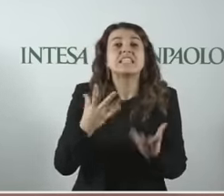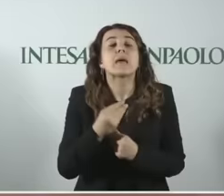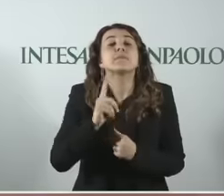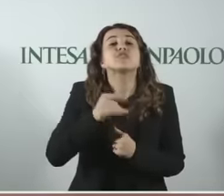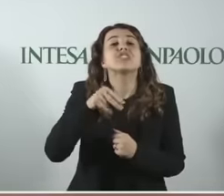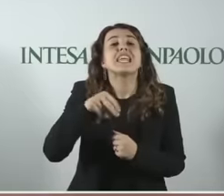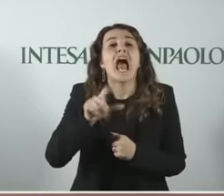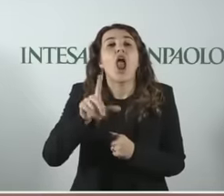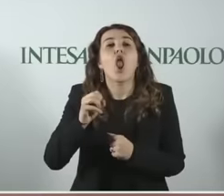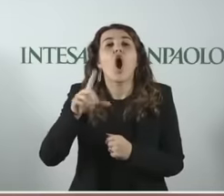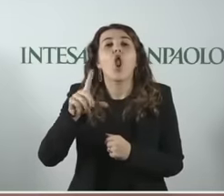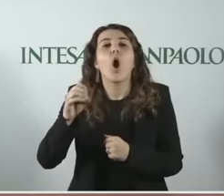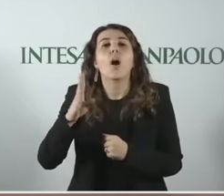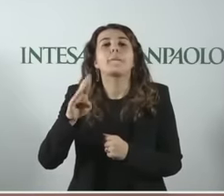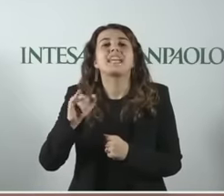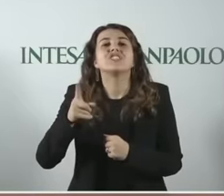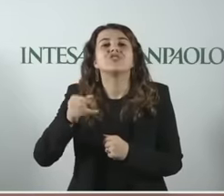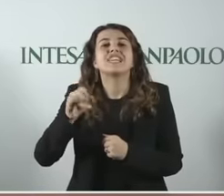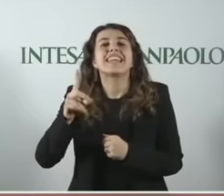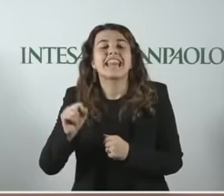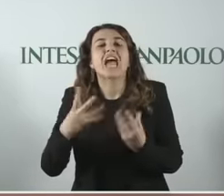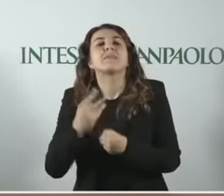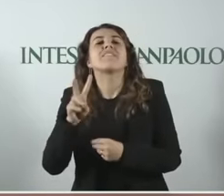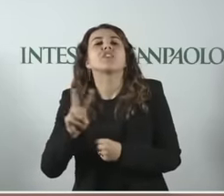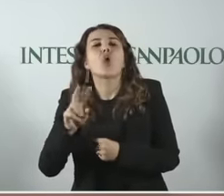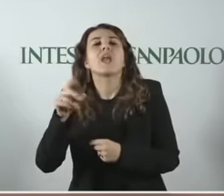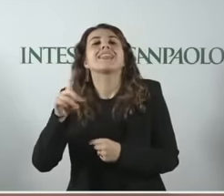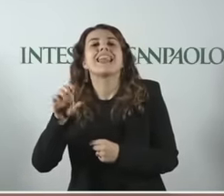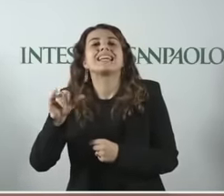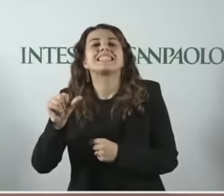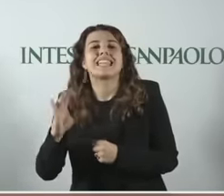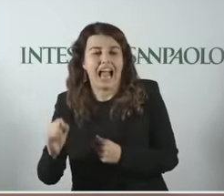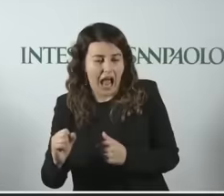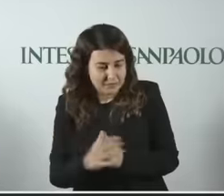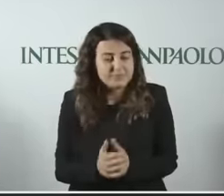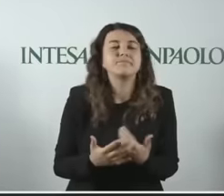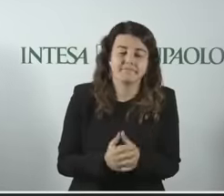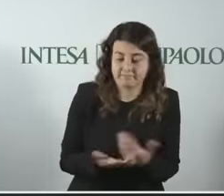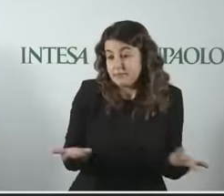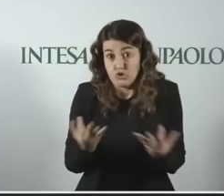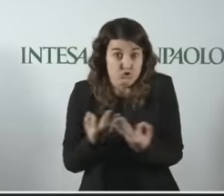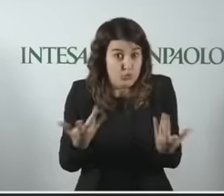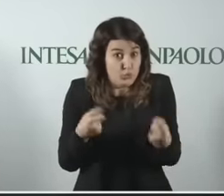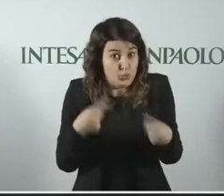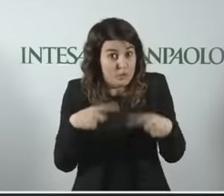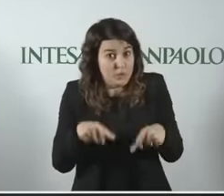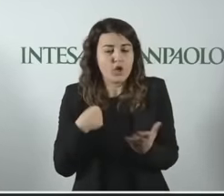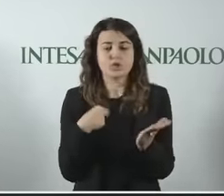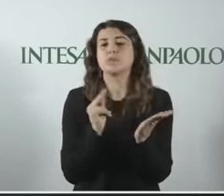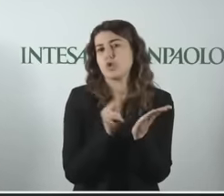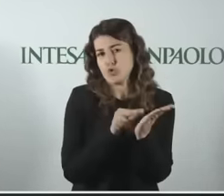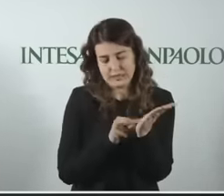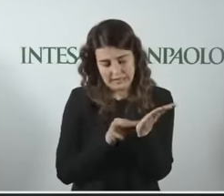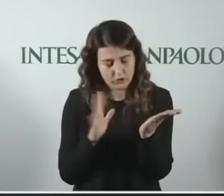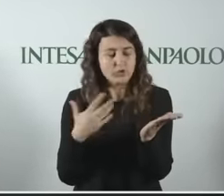Brigida oltre che con Vittorio De Sica e allora e siccome è giusto fare le cose come sono giuste io Me l'ero anche scritto